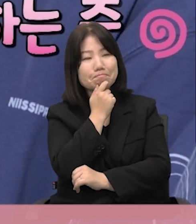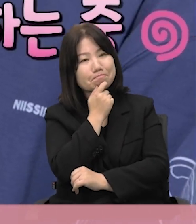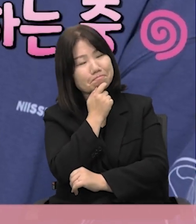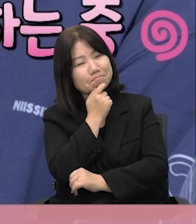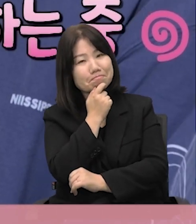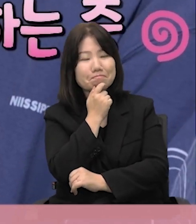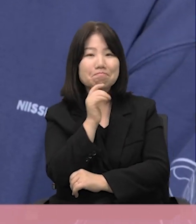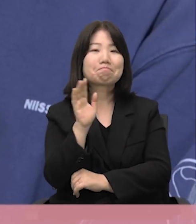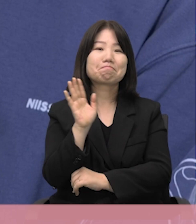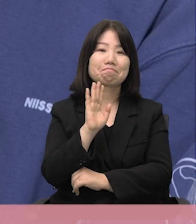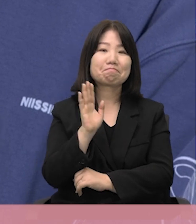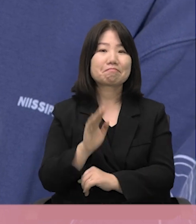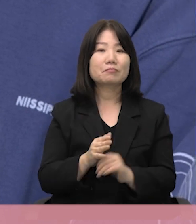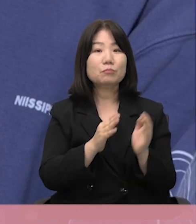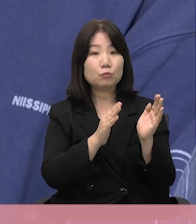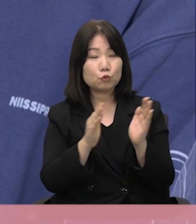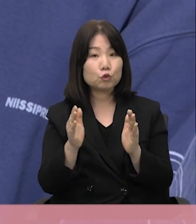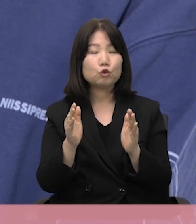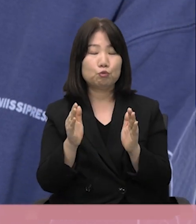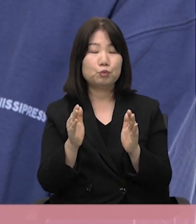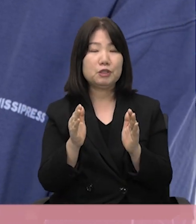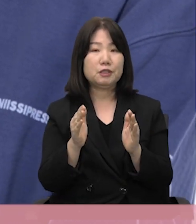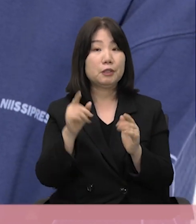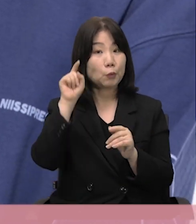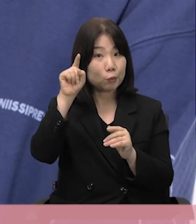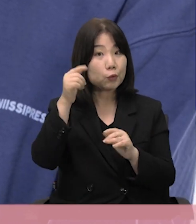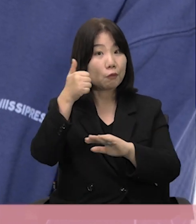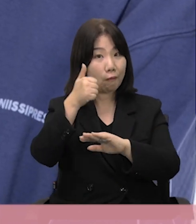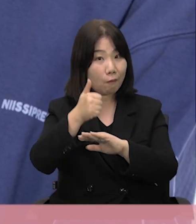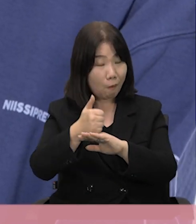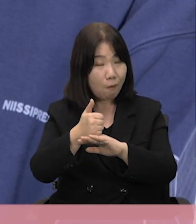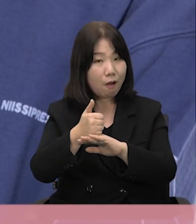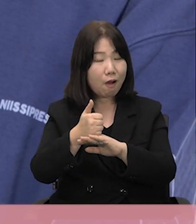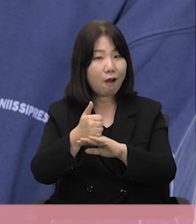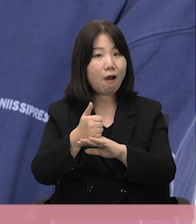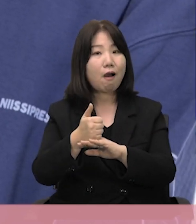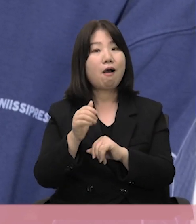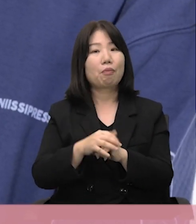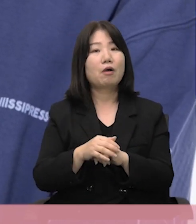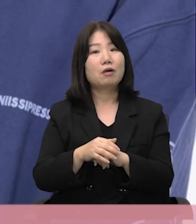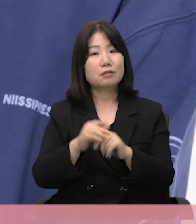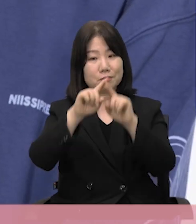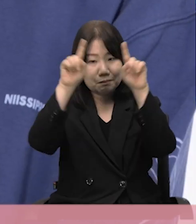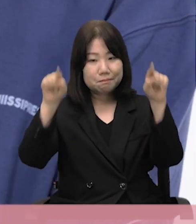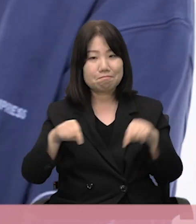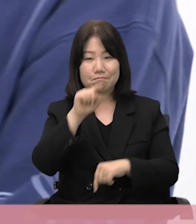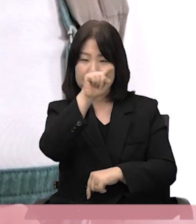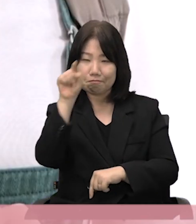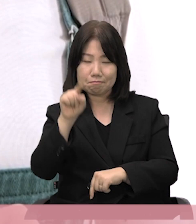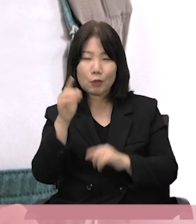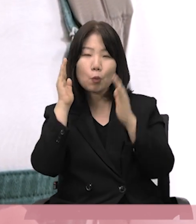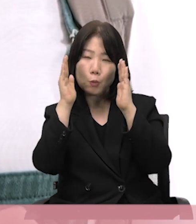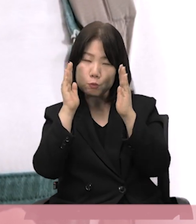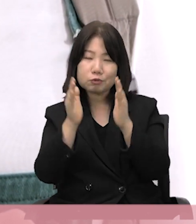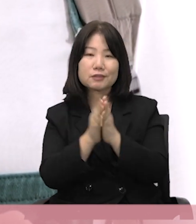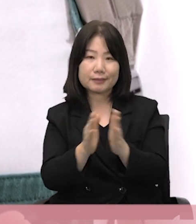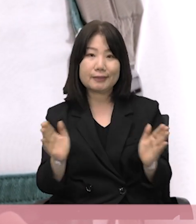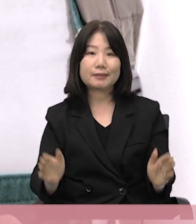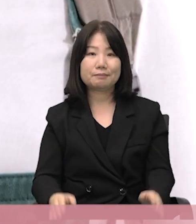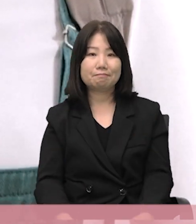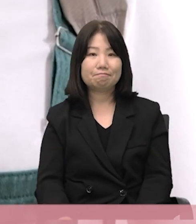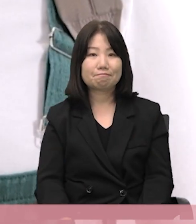그건 아니고 준비톡톡 결과를 가지고 무인점포 키오스크를 학습을 하러 갈 거예요.